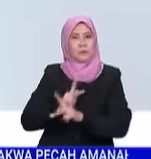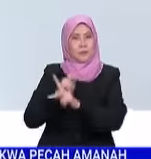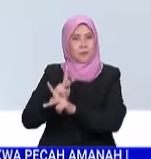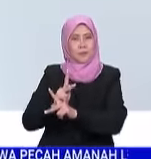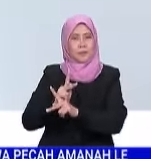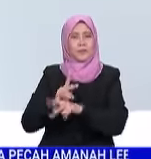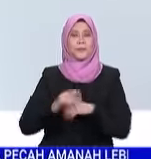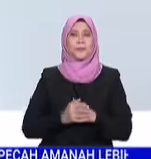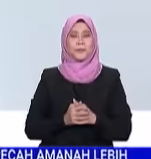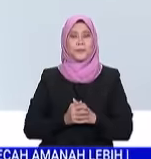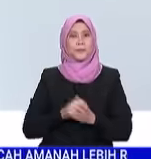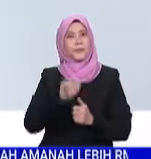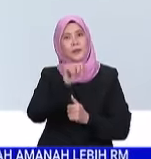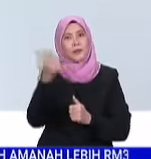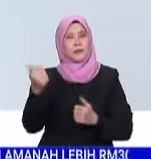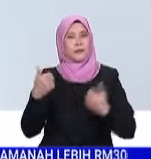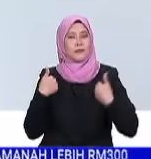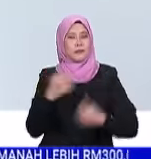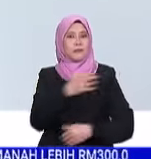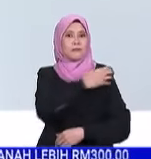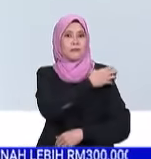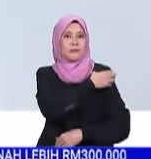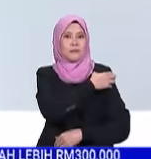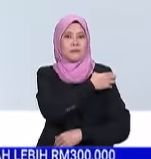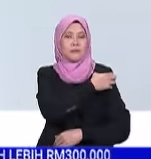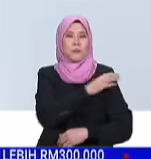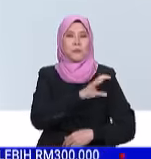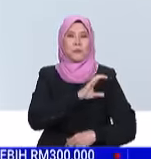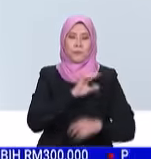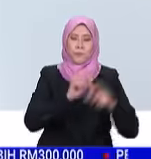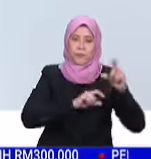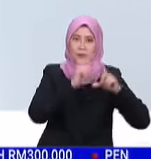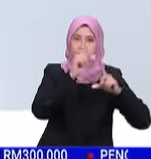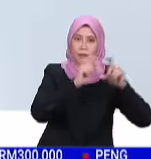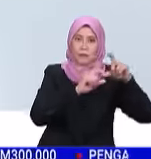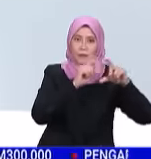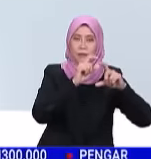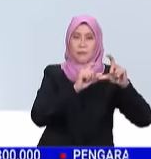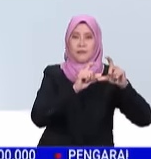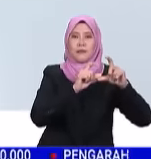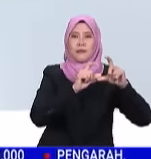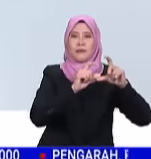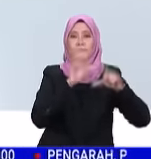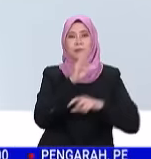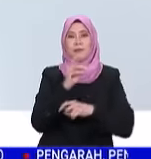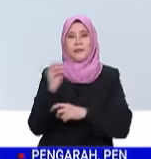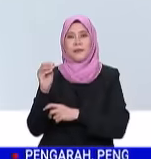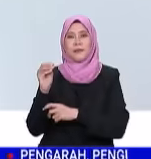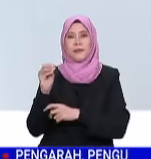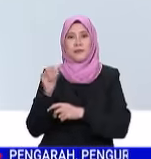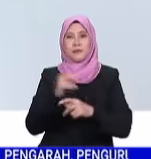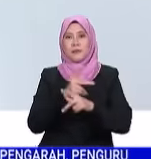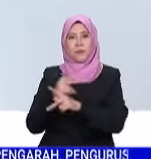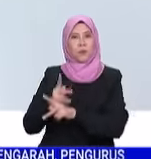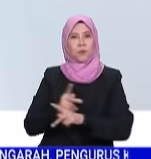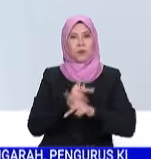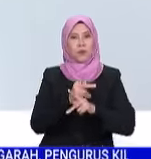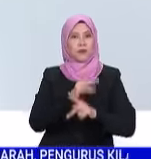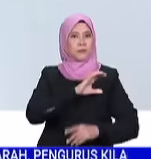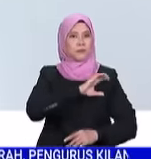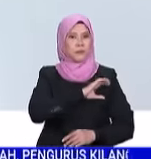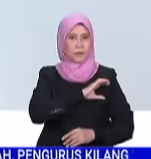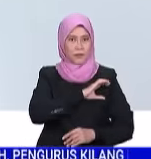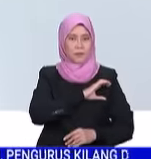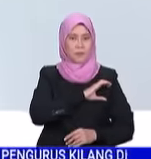daripada anggota penguatkuasa daripada dbkl dan juga kawalan daripada polis